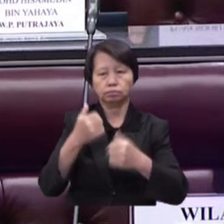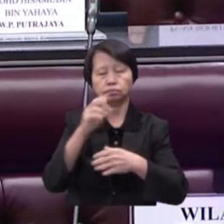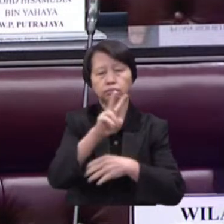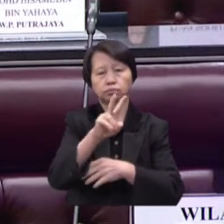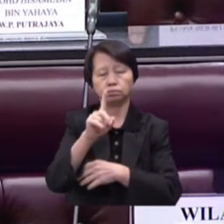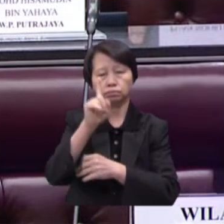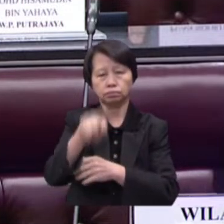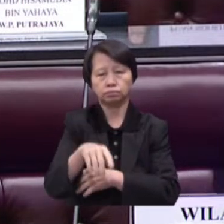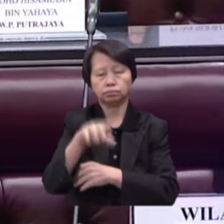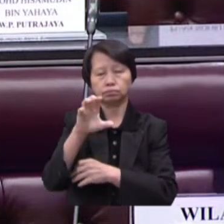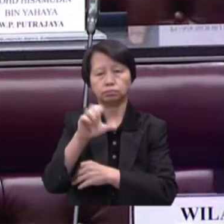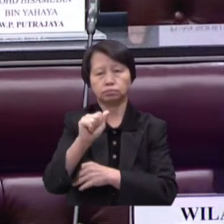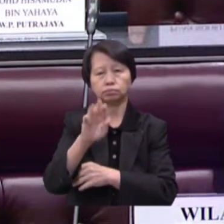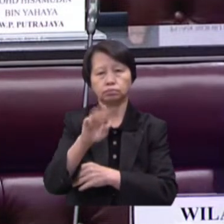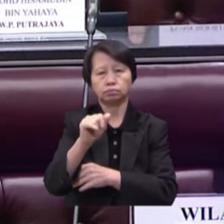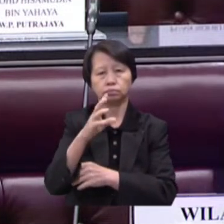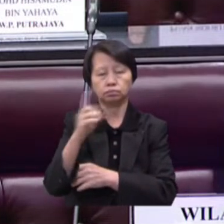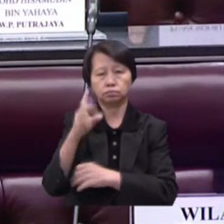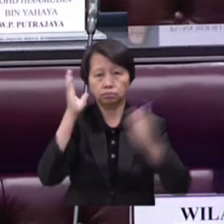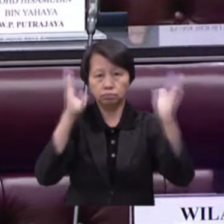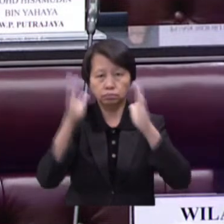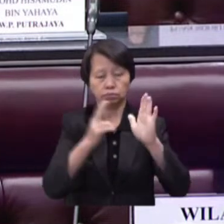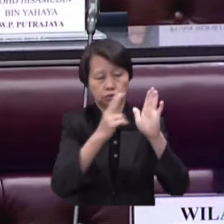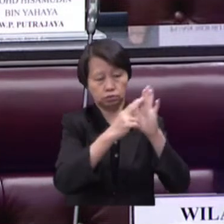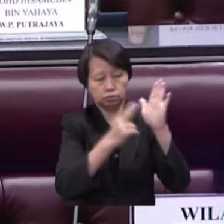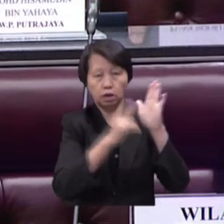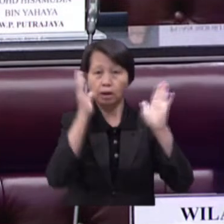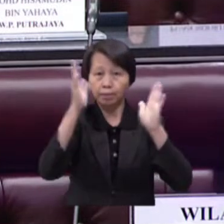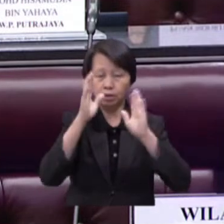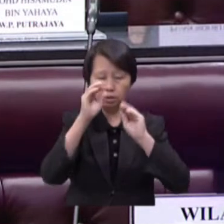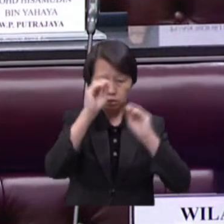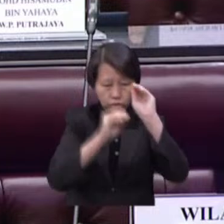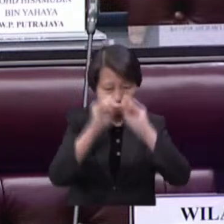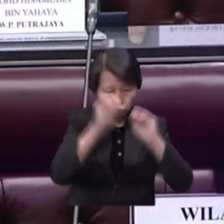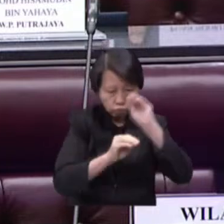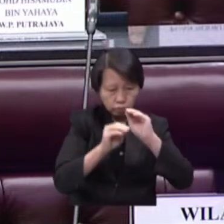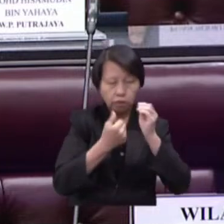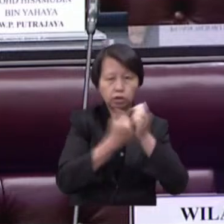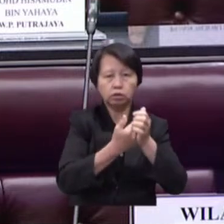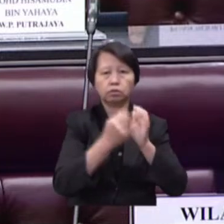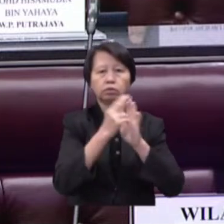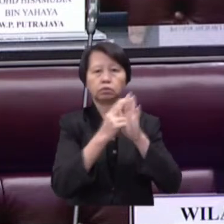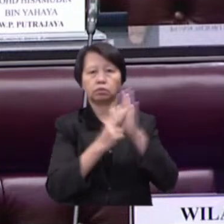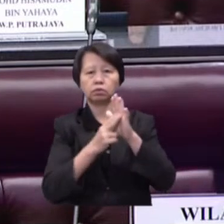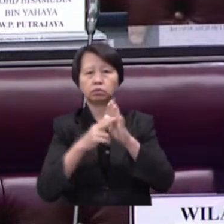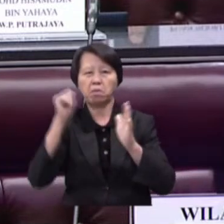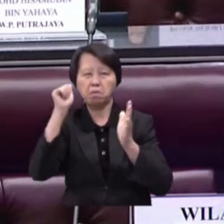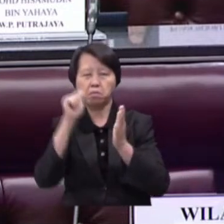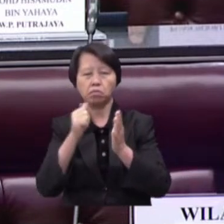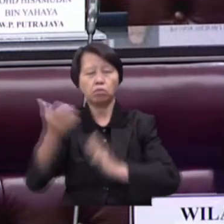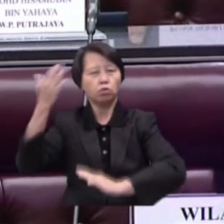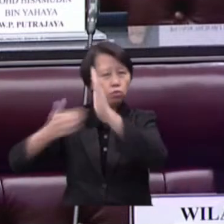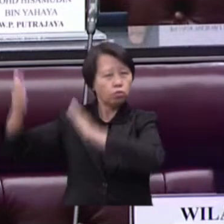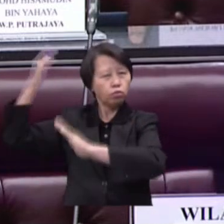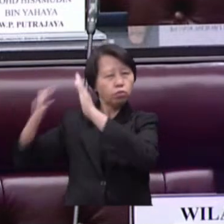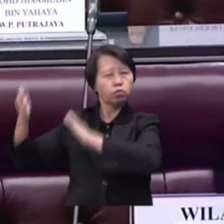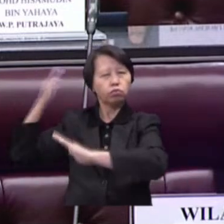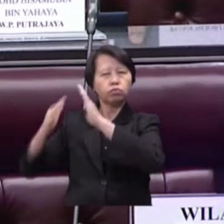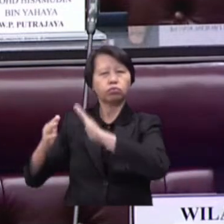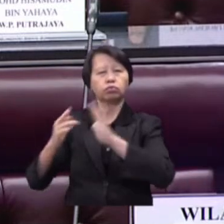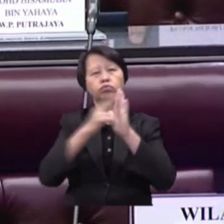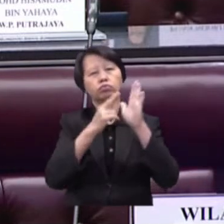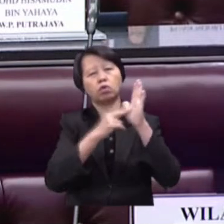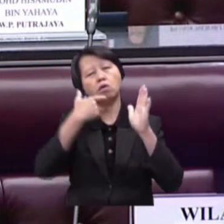in Malaysia undang-undang negara kita digubal berdasarkan undang-undang penjajah kita yang lama